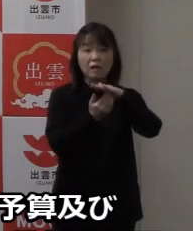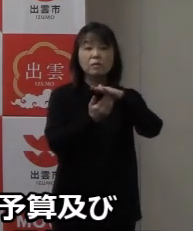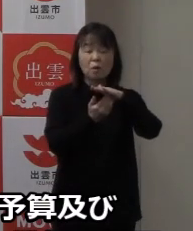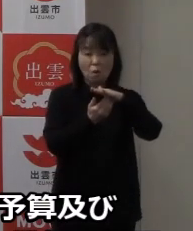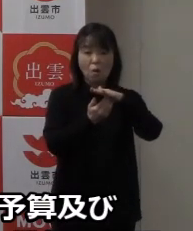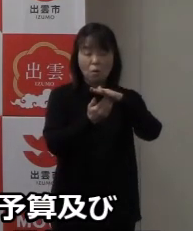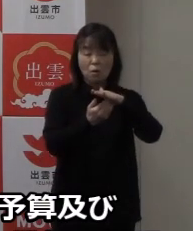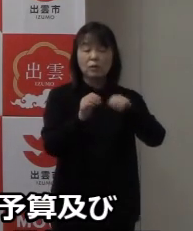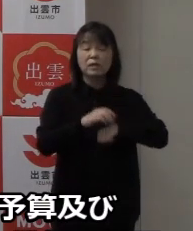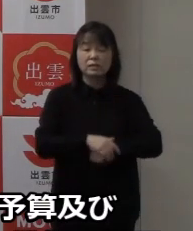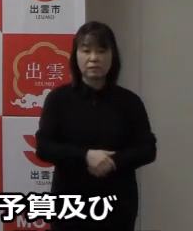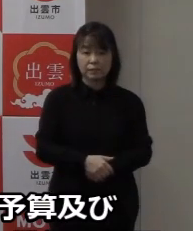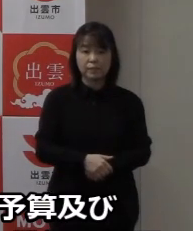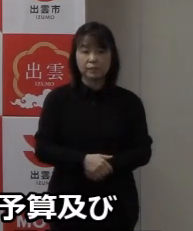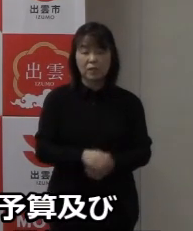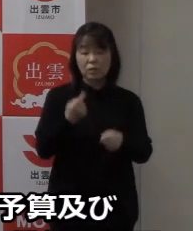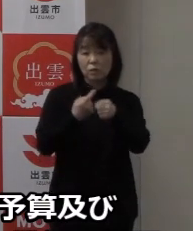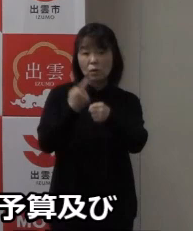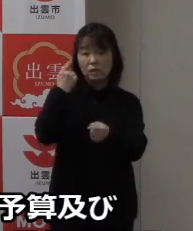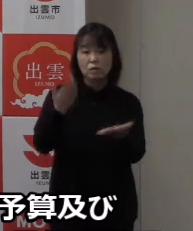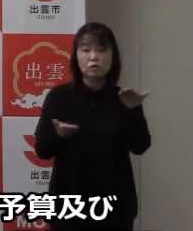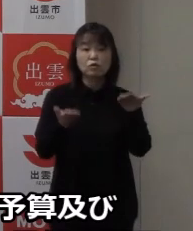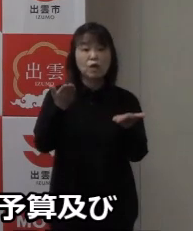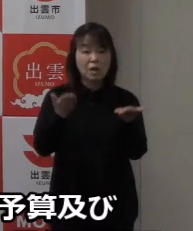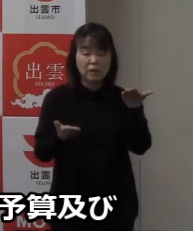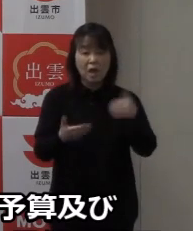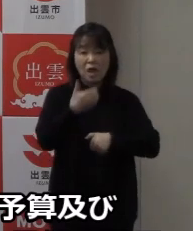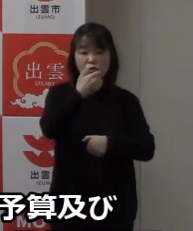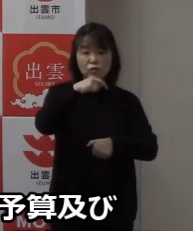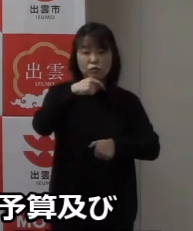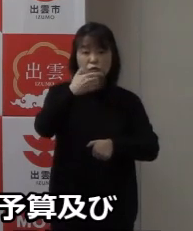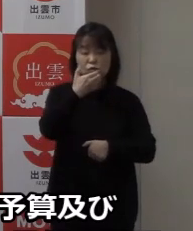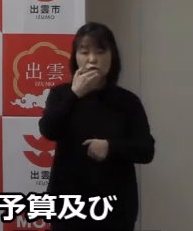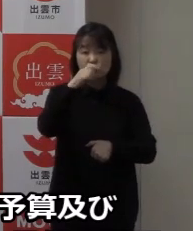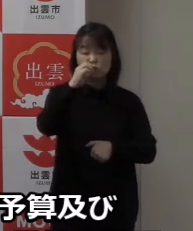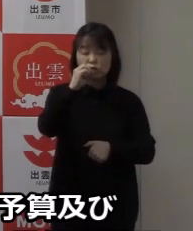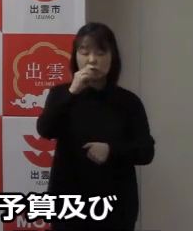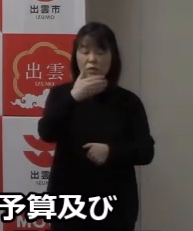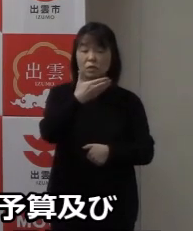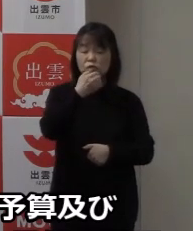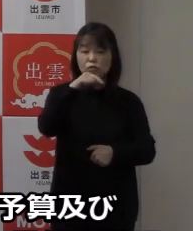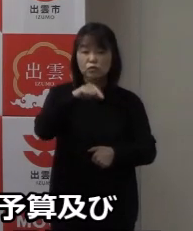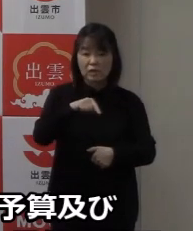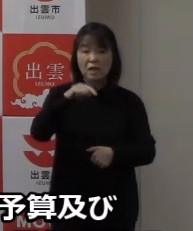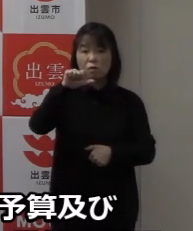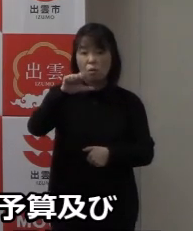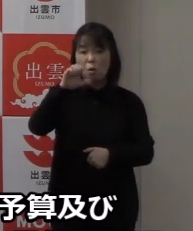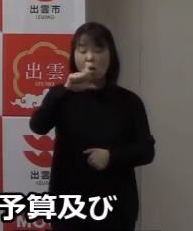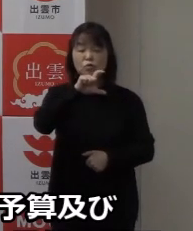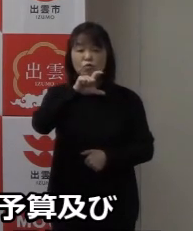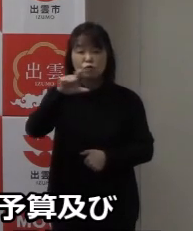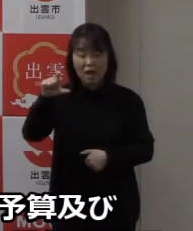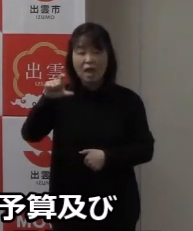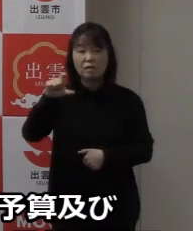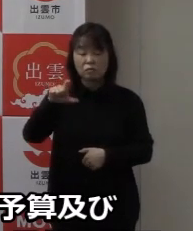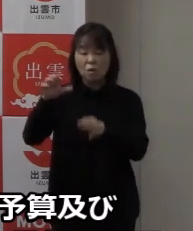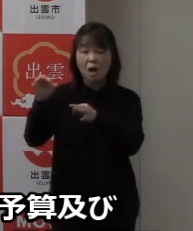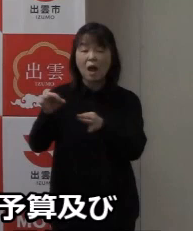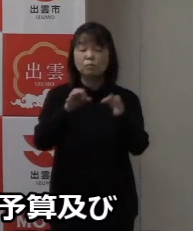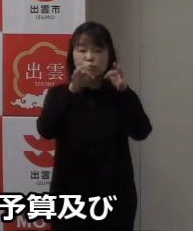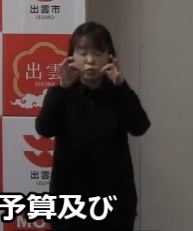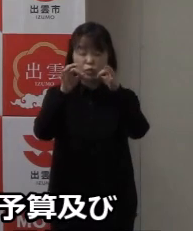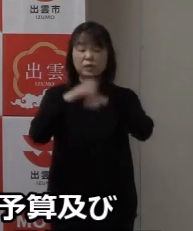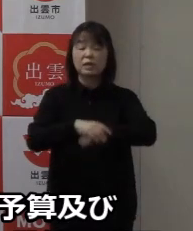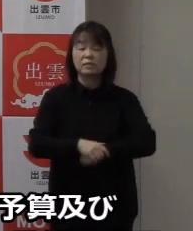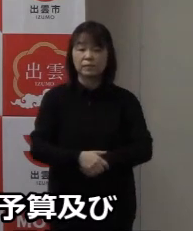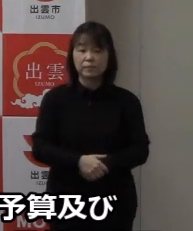ります。対前年度比 90.5 億円 11.5% の増となっております。